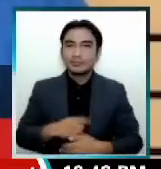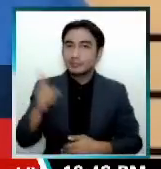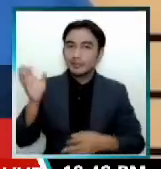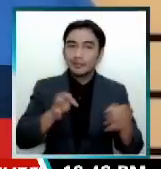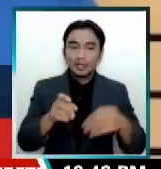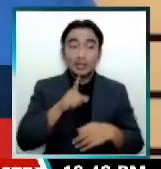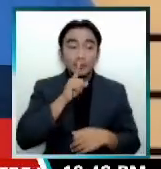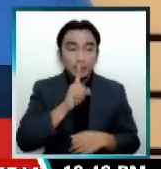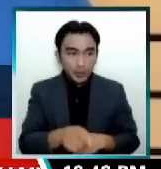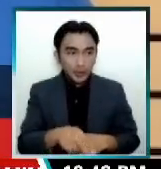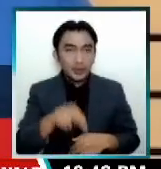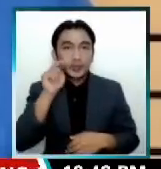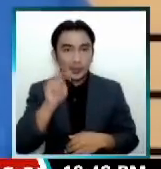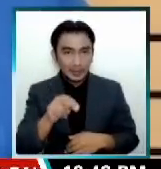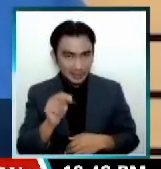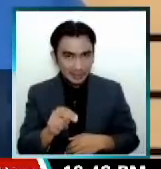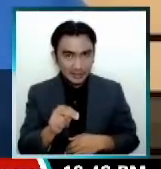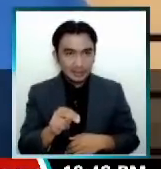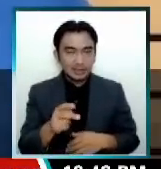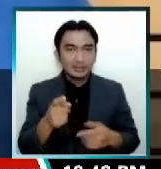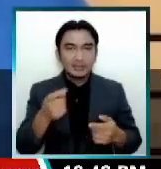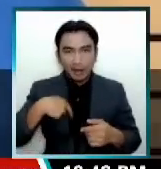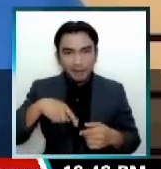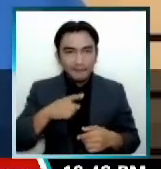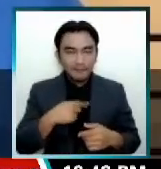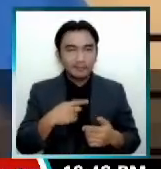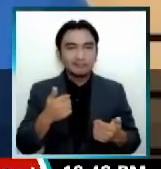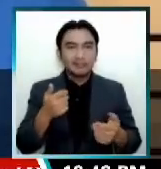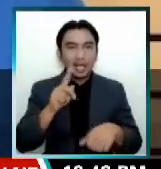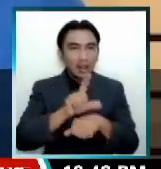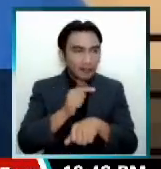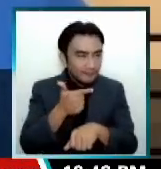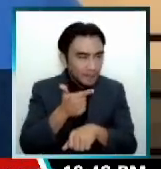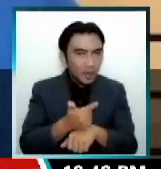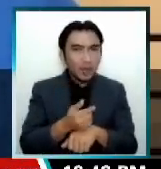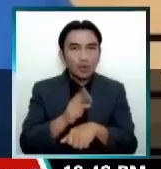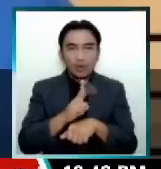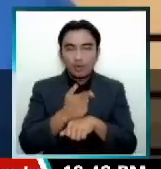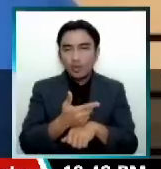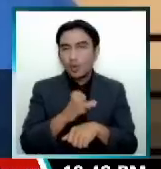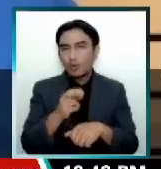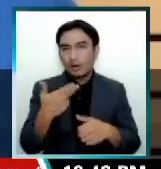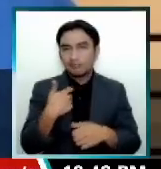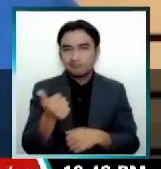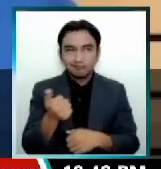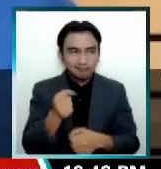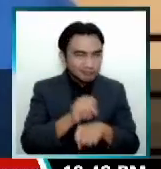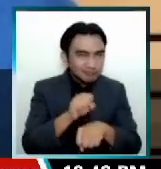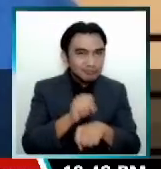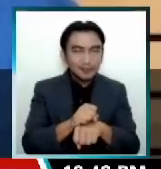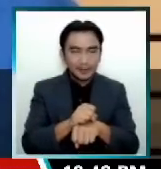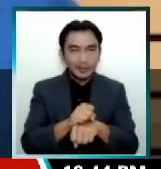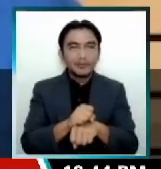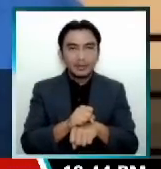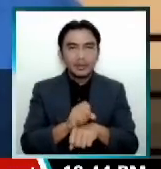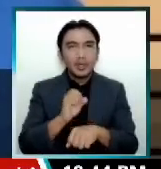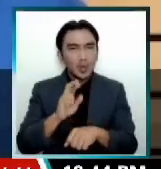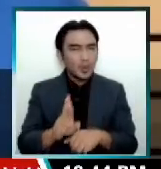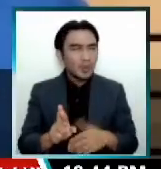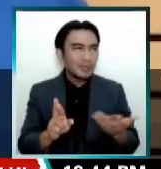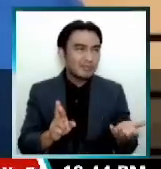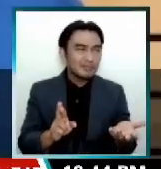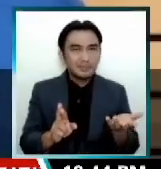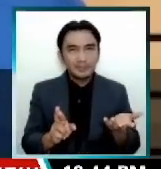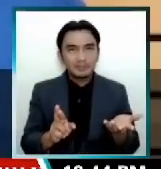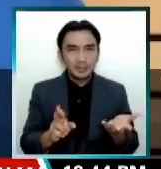ay kailangan natin para sa ikinabubuhay natin o kailangan natin para sa pangkabuhayan natin o kaya ay